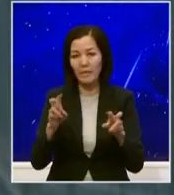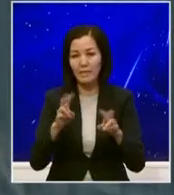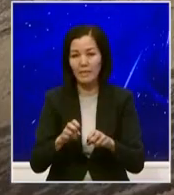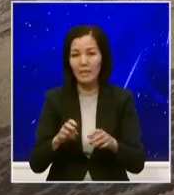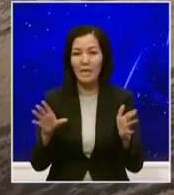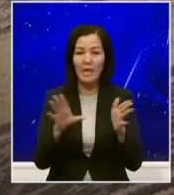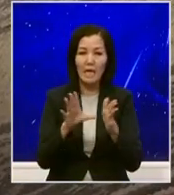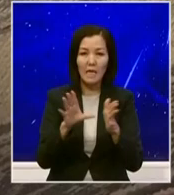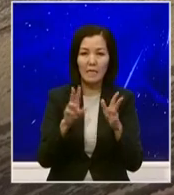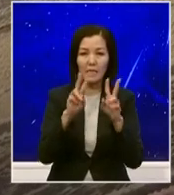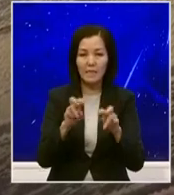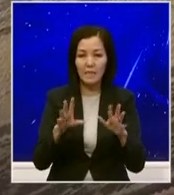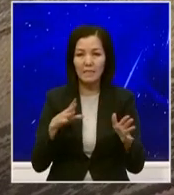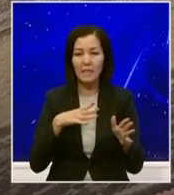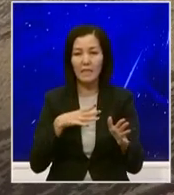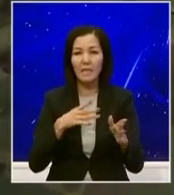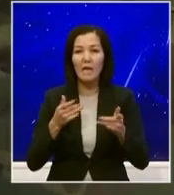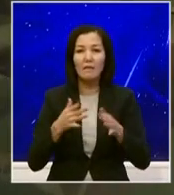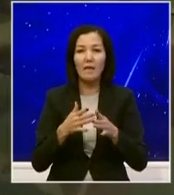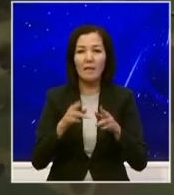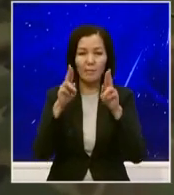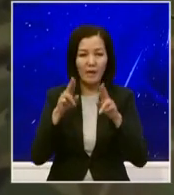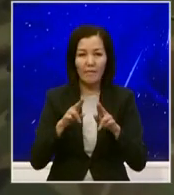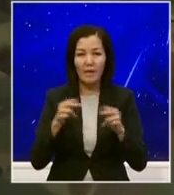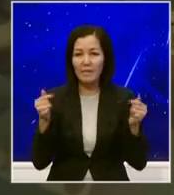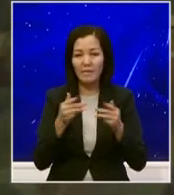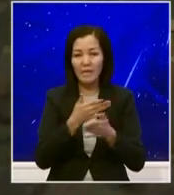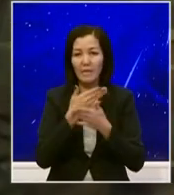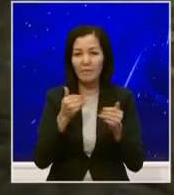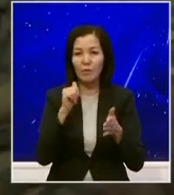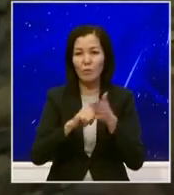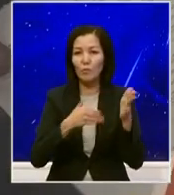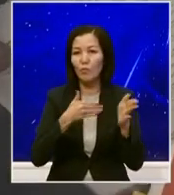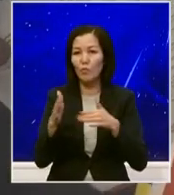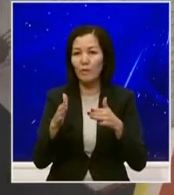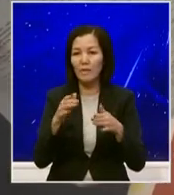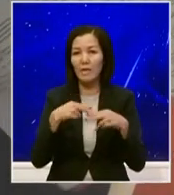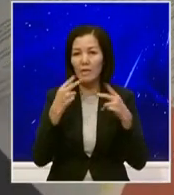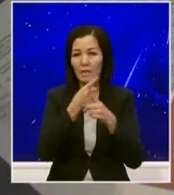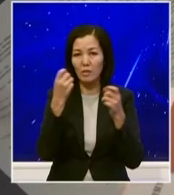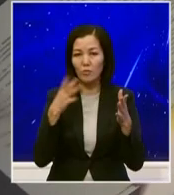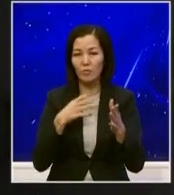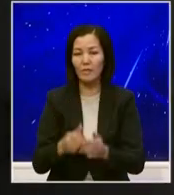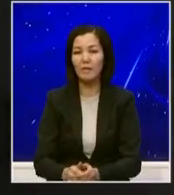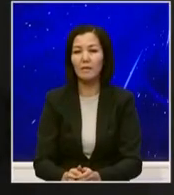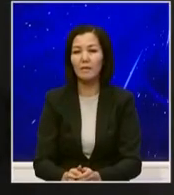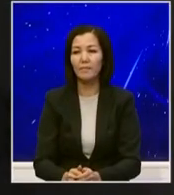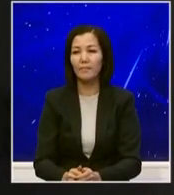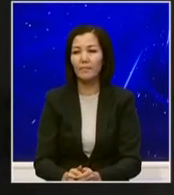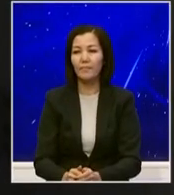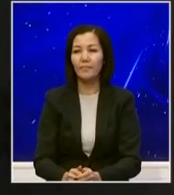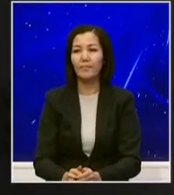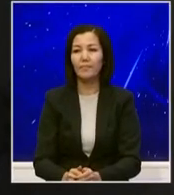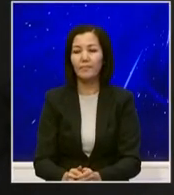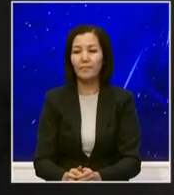тартылған электр сымдарын тексерді. Талап ережеге сай келмейтіндеріне олқылықты оңалтуға ескерту берді.